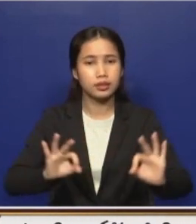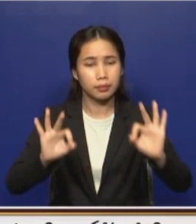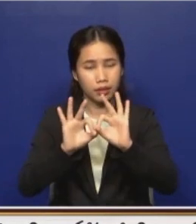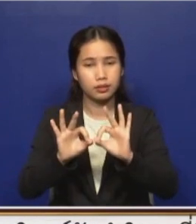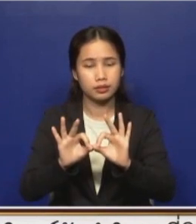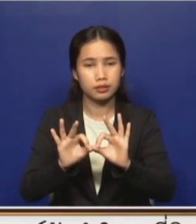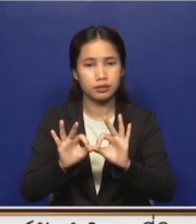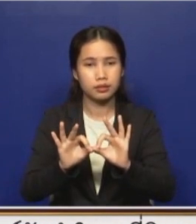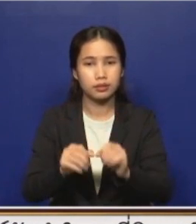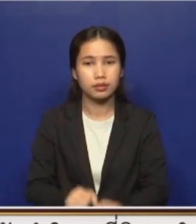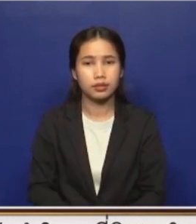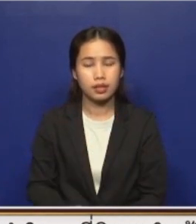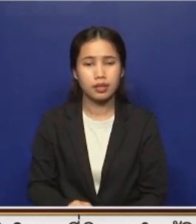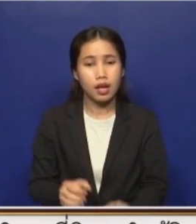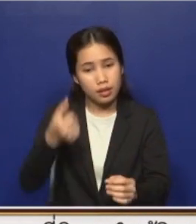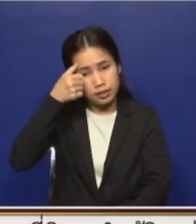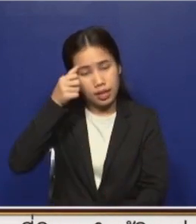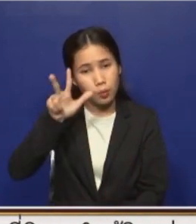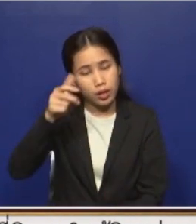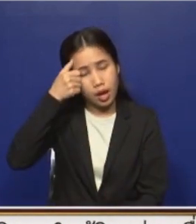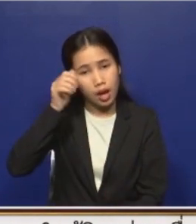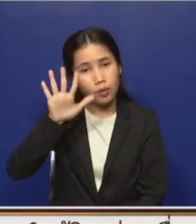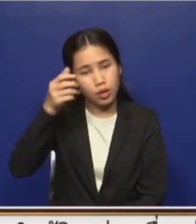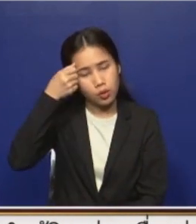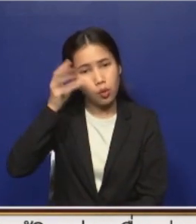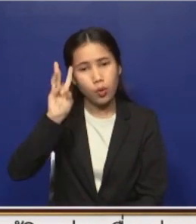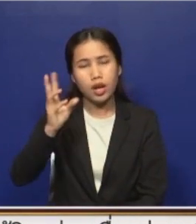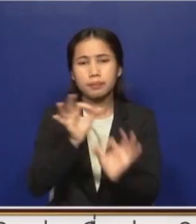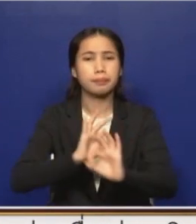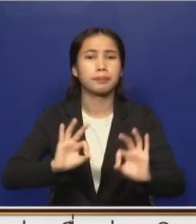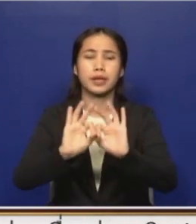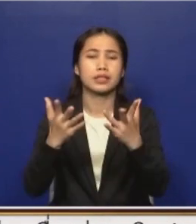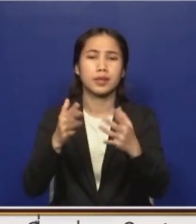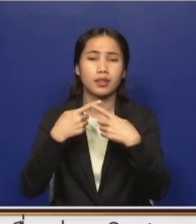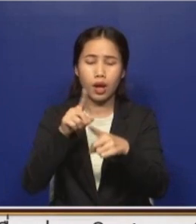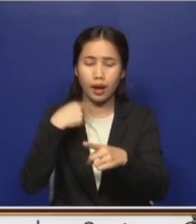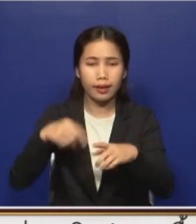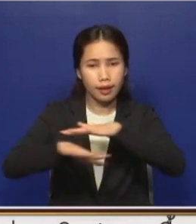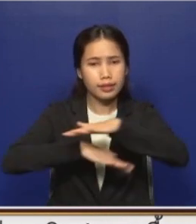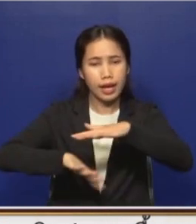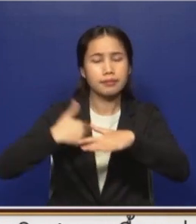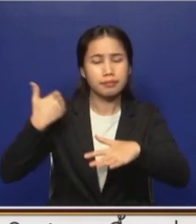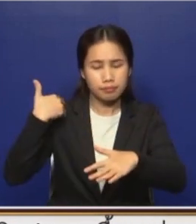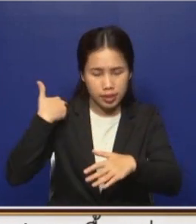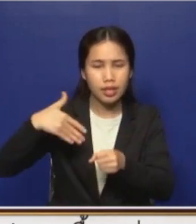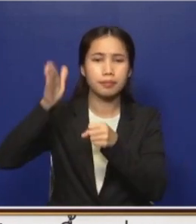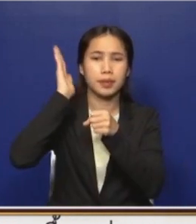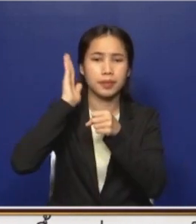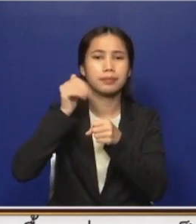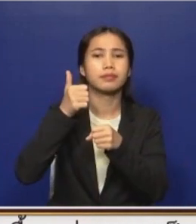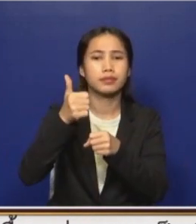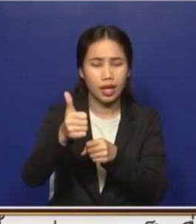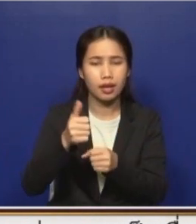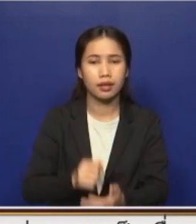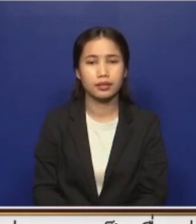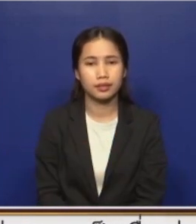ผมชอบคำพูดของท่านประธานนะฮะที่บอกว่าเวทีการอภิปรายไม่ไว้วางใจคือเ